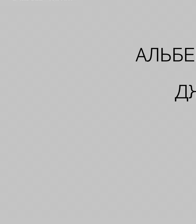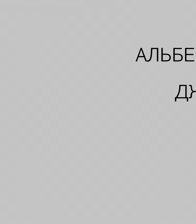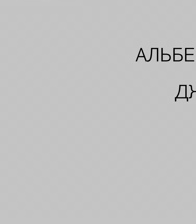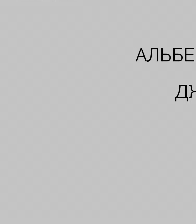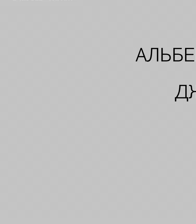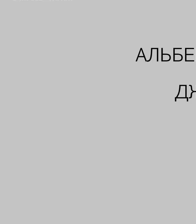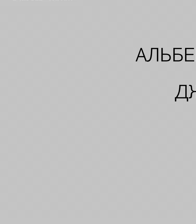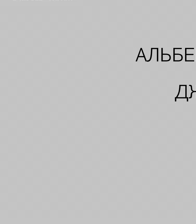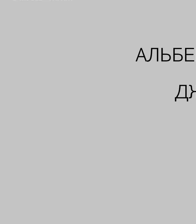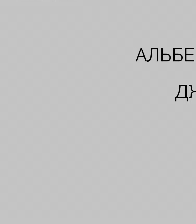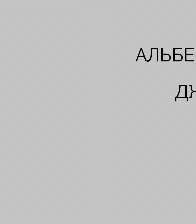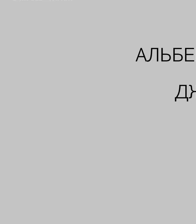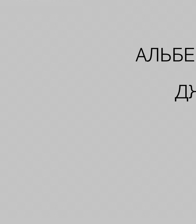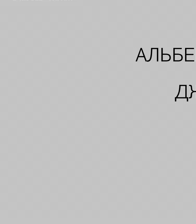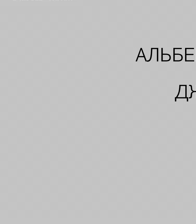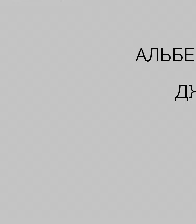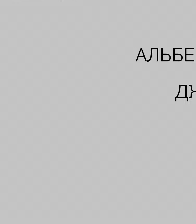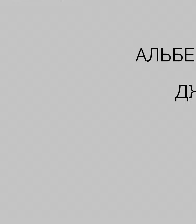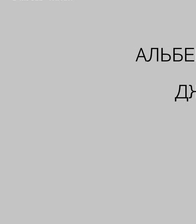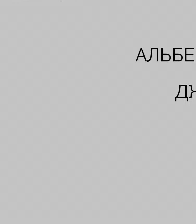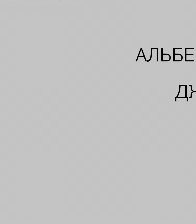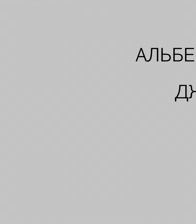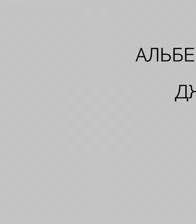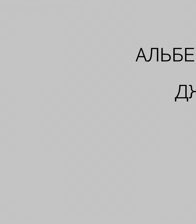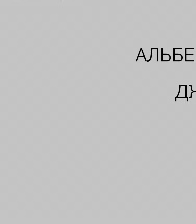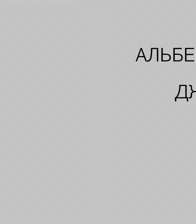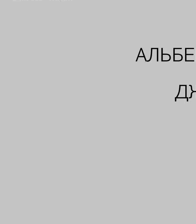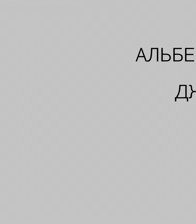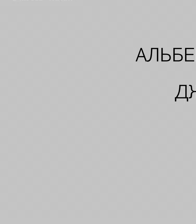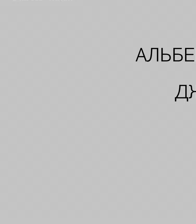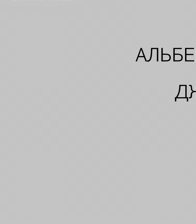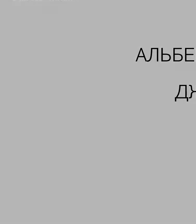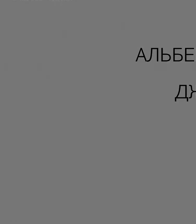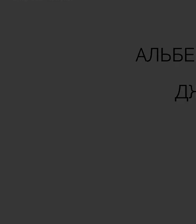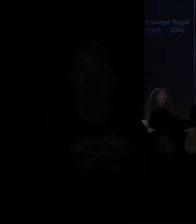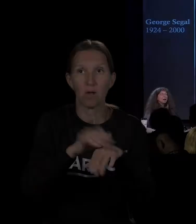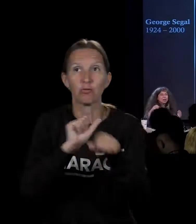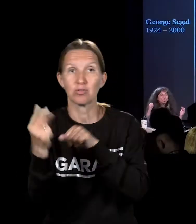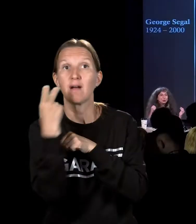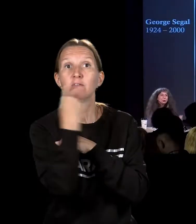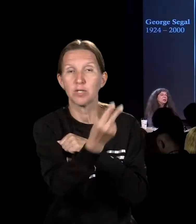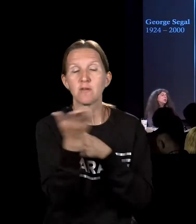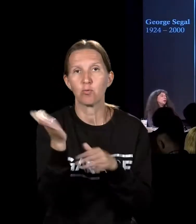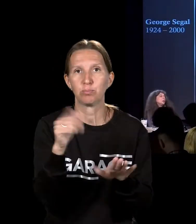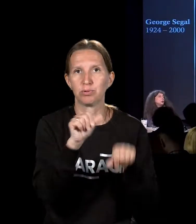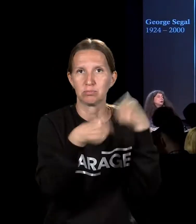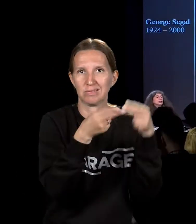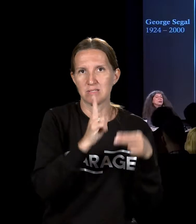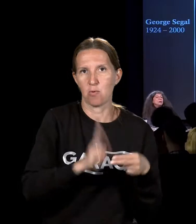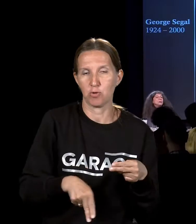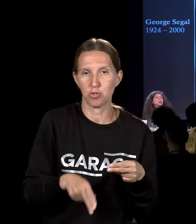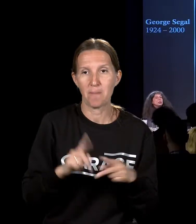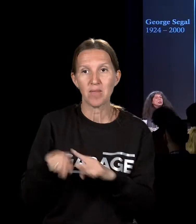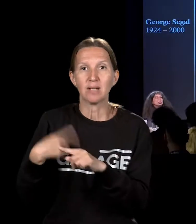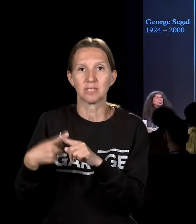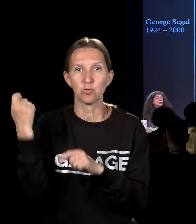Чёрными буквами надпись «Альберто Джакомитти, Джордж Сигал». Часть 2. Джордж Сигал – следующий наш